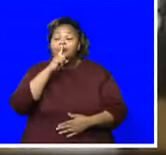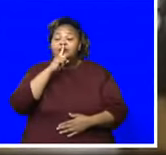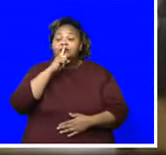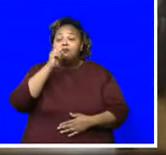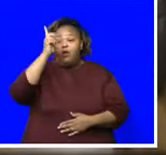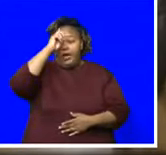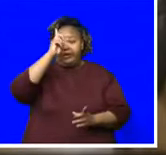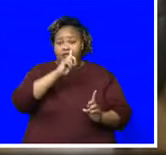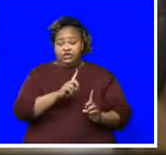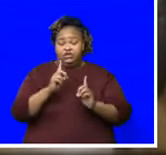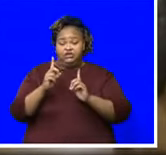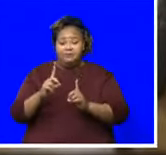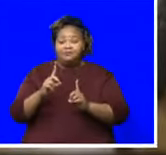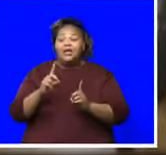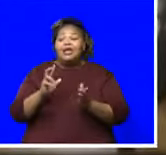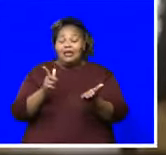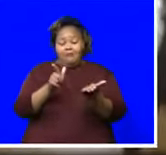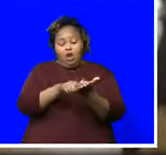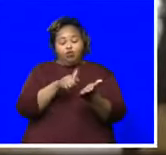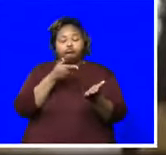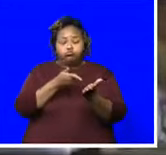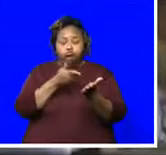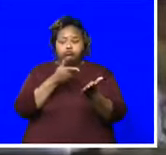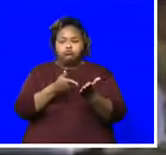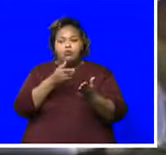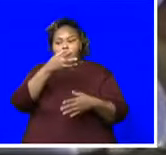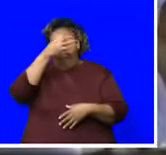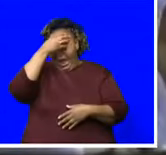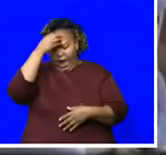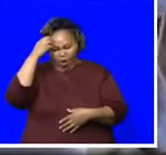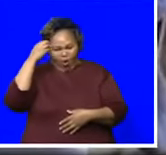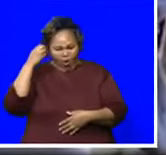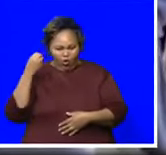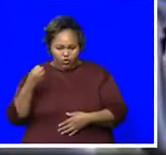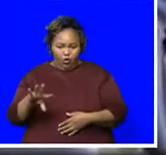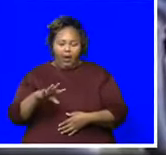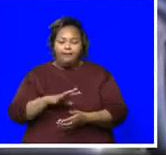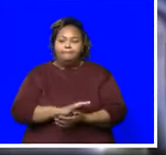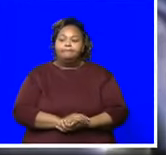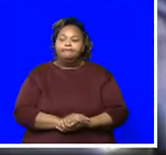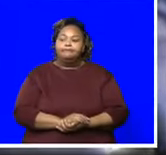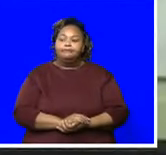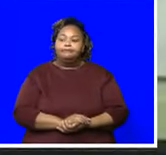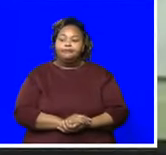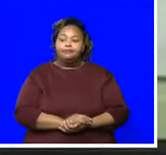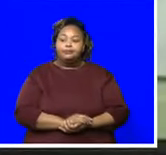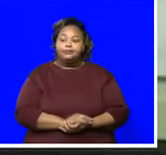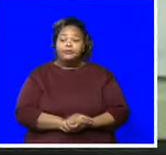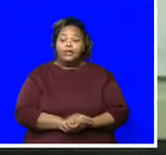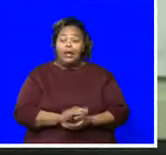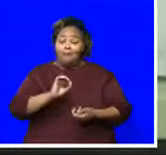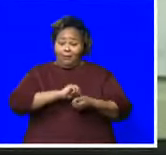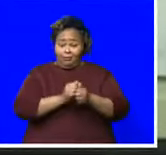mthetho wahulumende fanele basebenze ngawo ukhanze ukuthi sekuyadidala inkinga